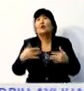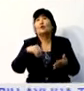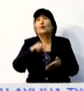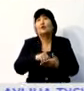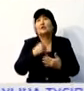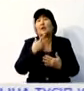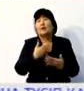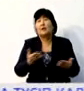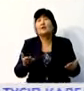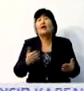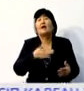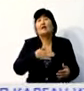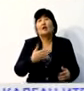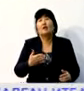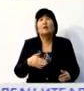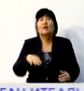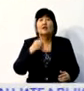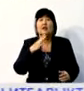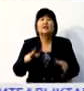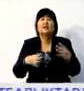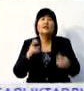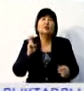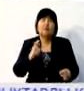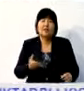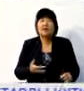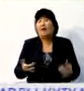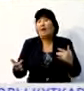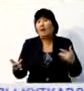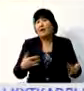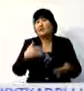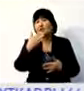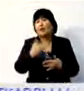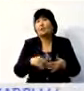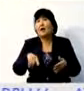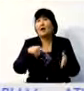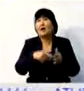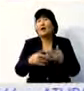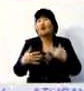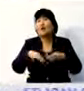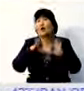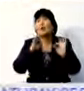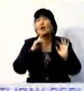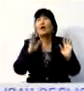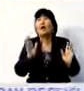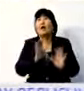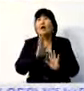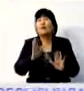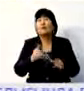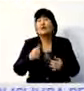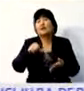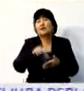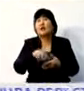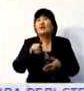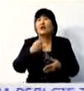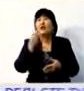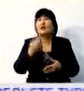міне паш етіп атыр. Рахмет, жақсы дайындықпен келген, үлкен дайындықпен. Концерттік бағдарламада қаланың өнерпаздары ән мен жырдан шашу шашып,